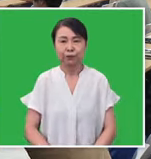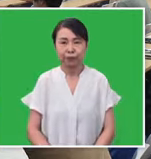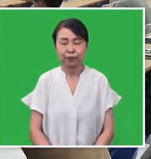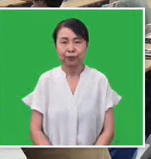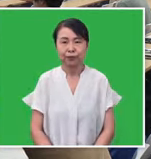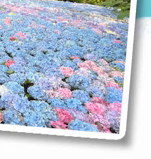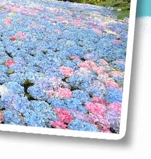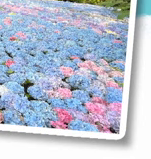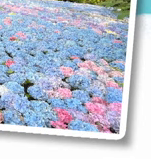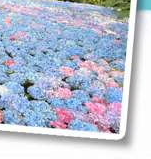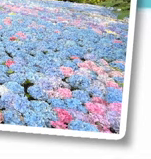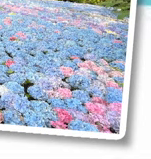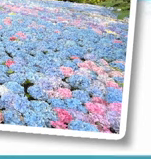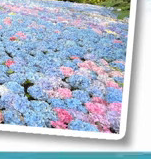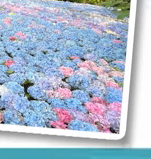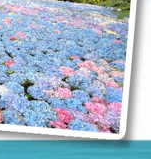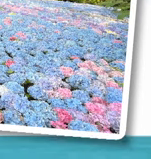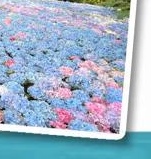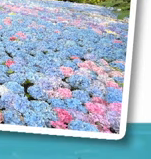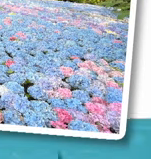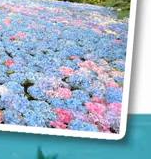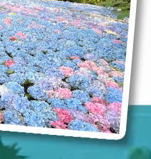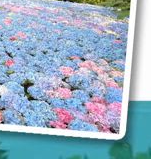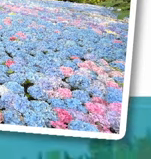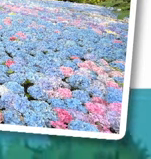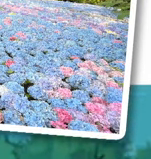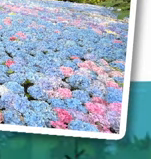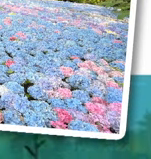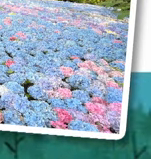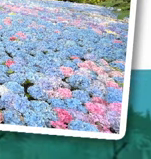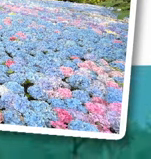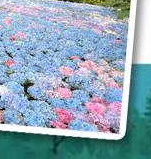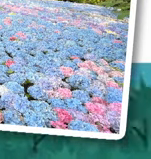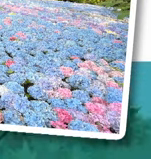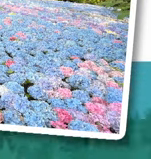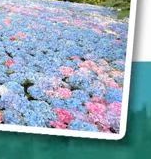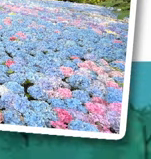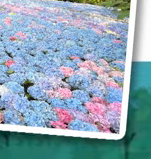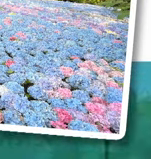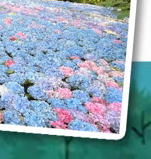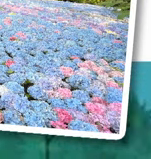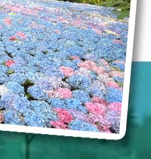岩手ワンコ広報室、次回もご覧ください。